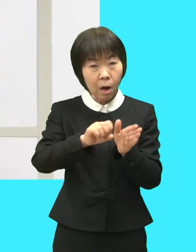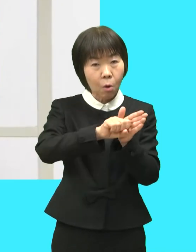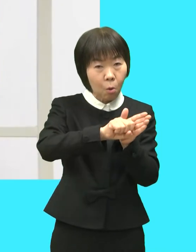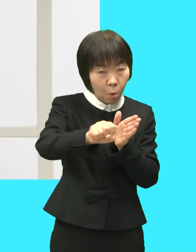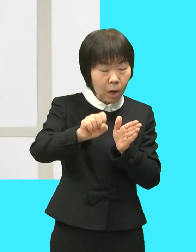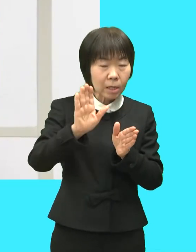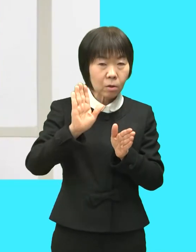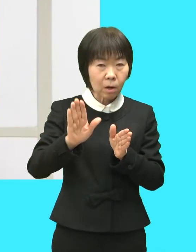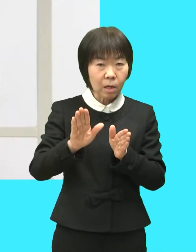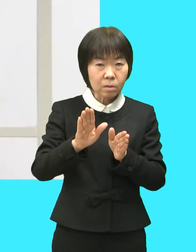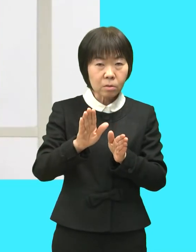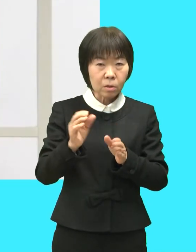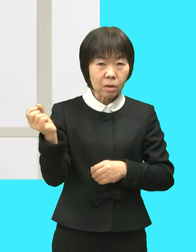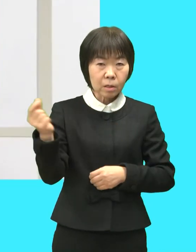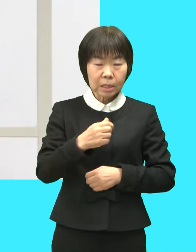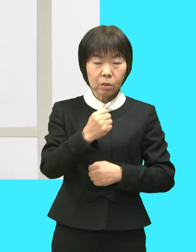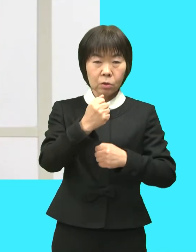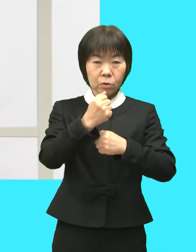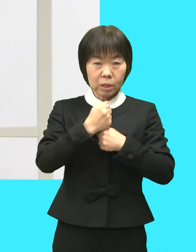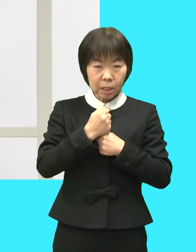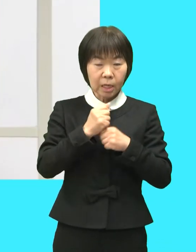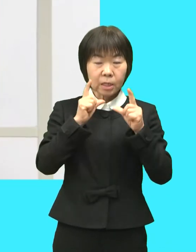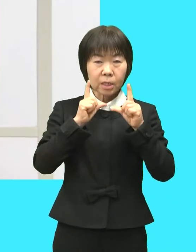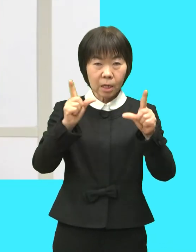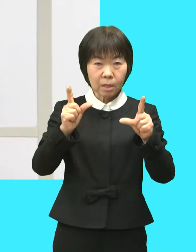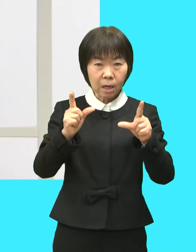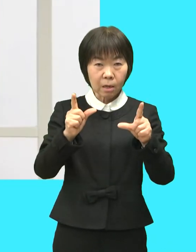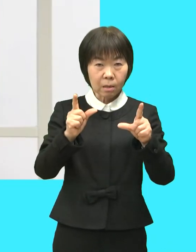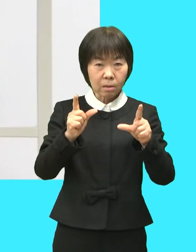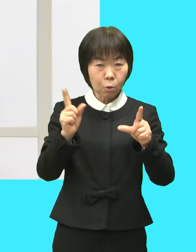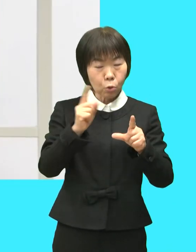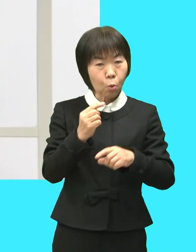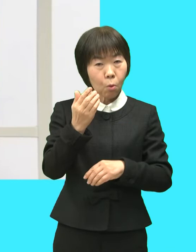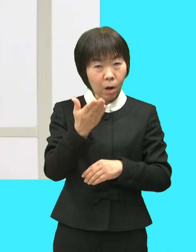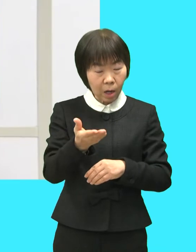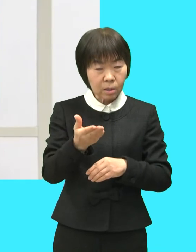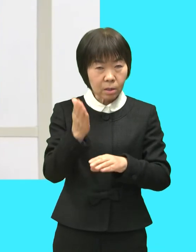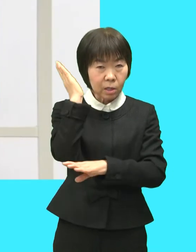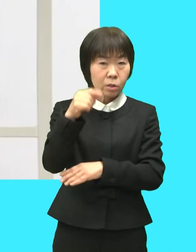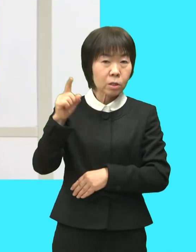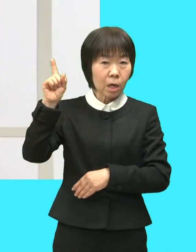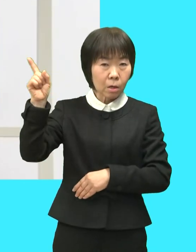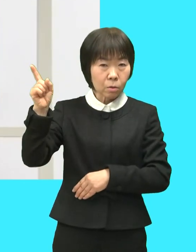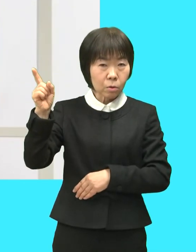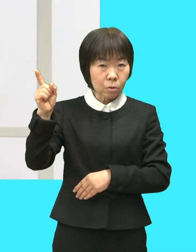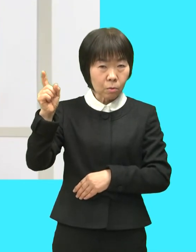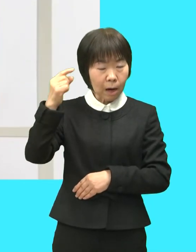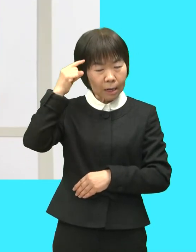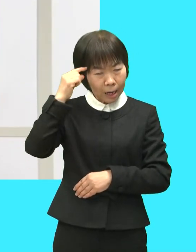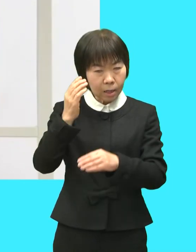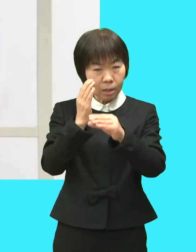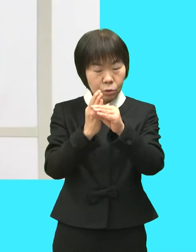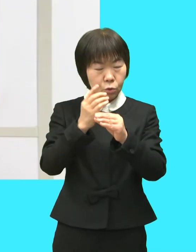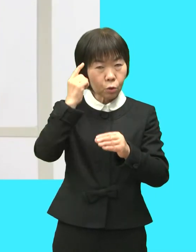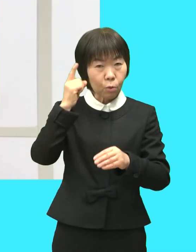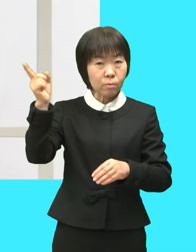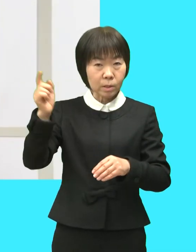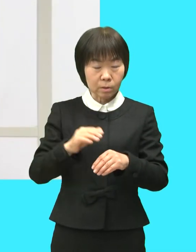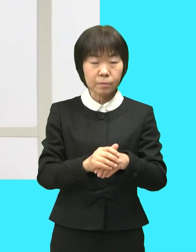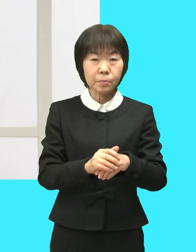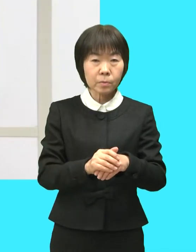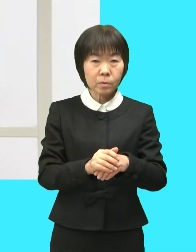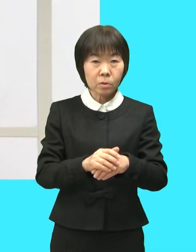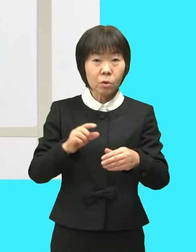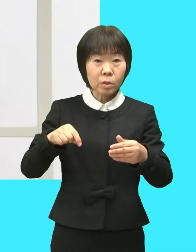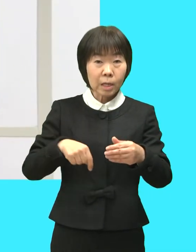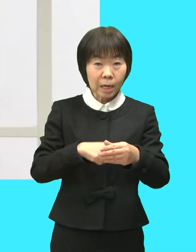のある緊急事態宣言を発動するか、政府非常に真剣に考えておられると思います。